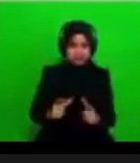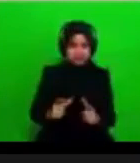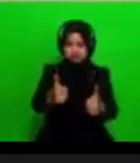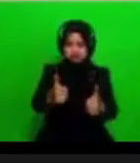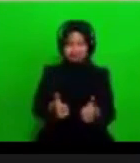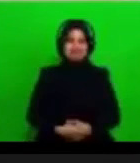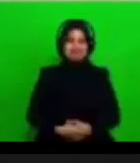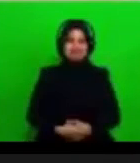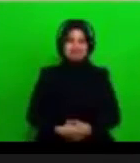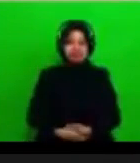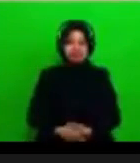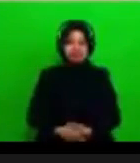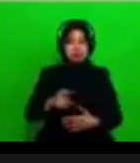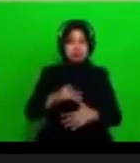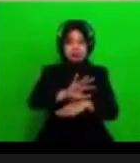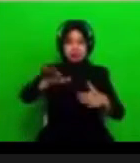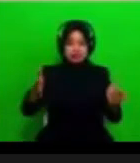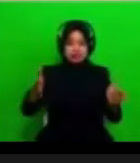Jarak nih kita kayak musuhan